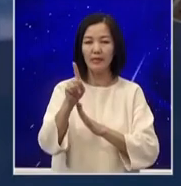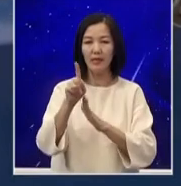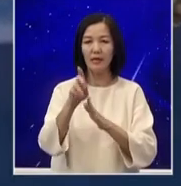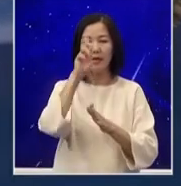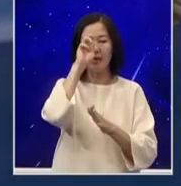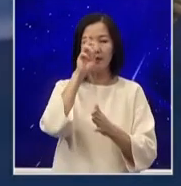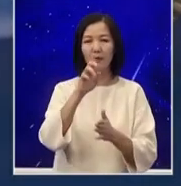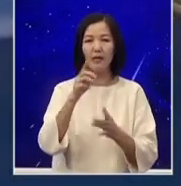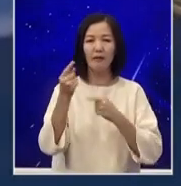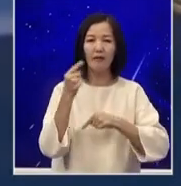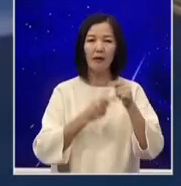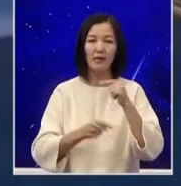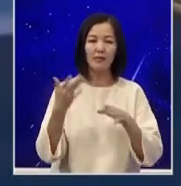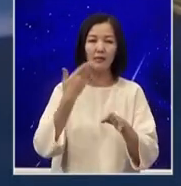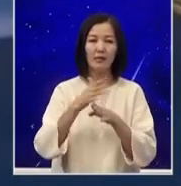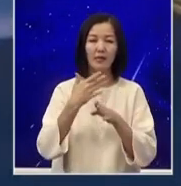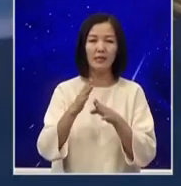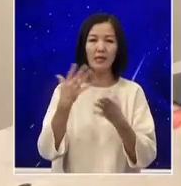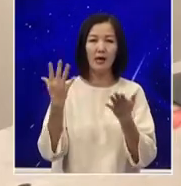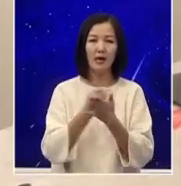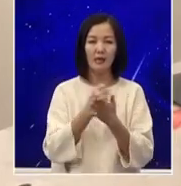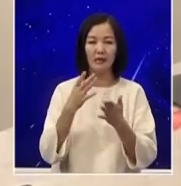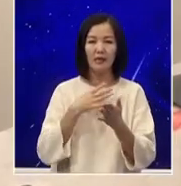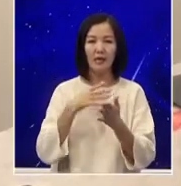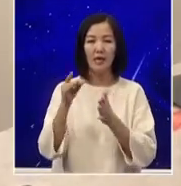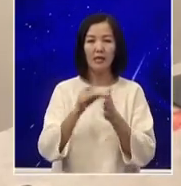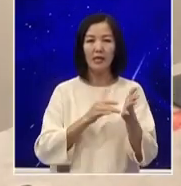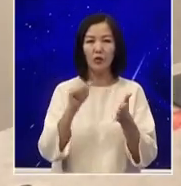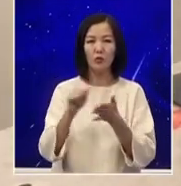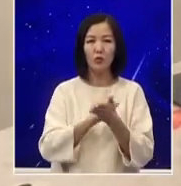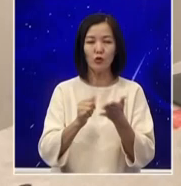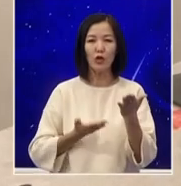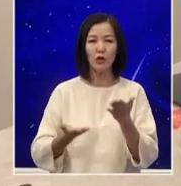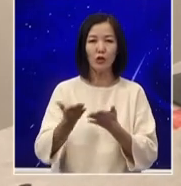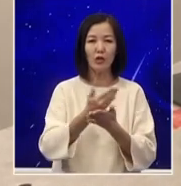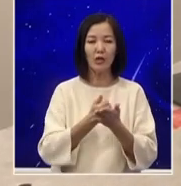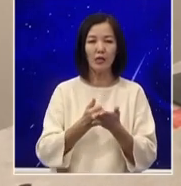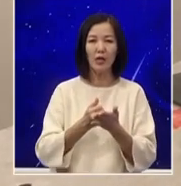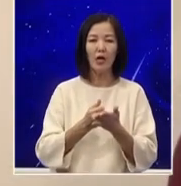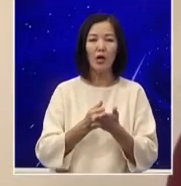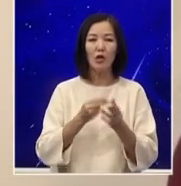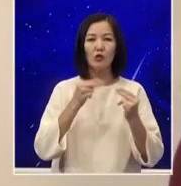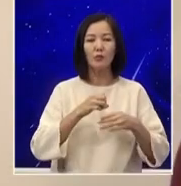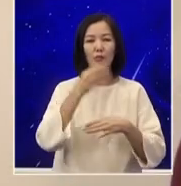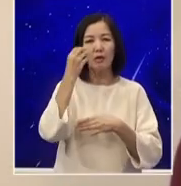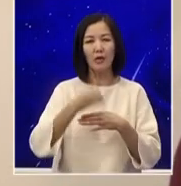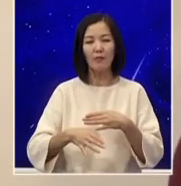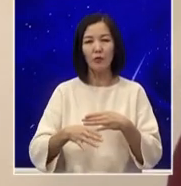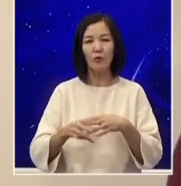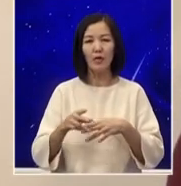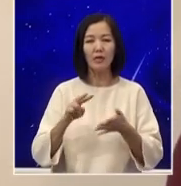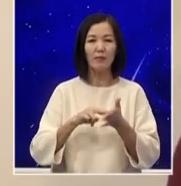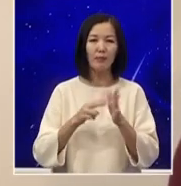Мемлекет тарапынан қайтарымсыз несиенің барын естіген сәтте дереу құжат жинауға көшеді. Аудандағы жұмыспен қамту орталығынан бизнес